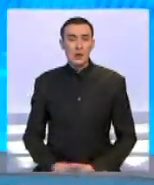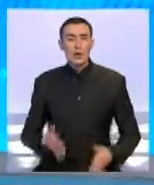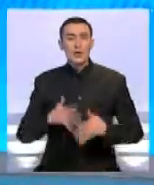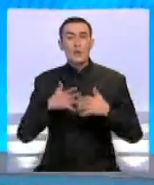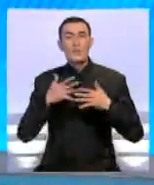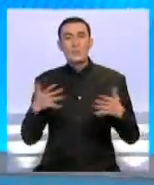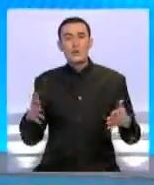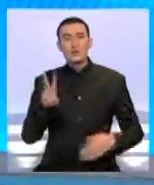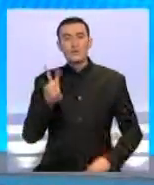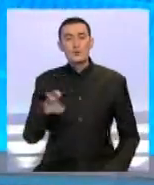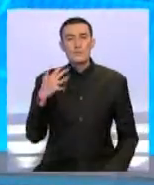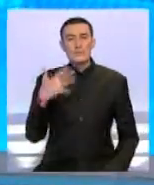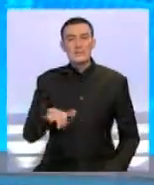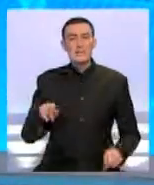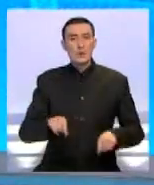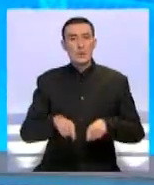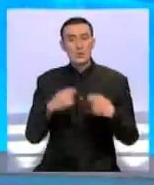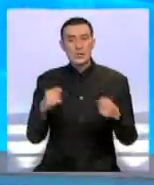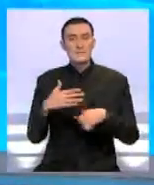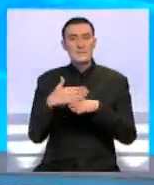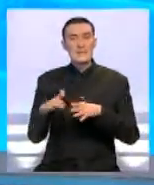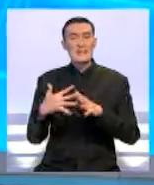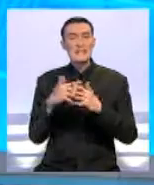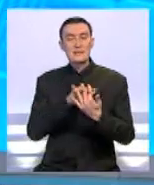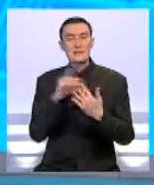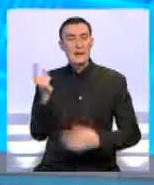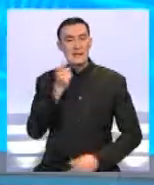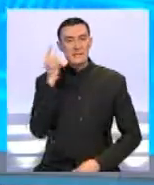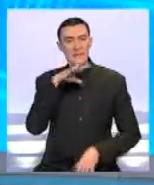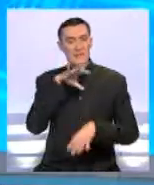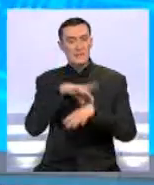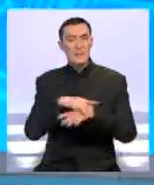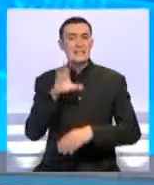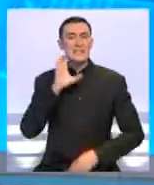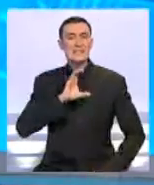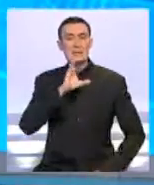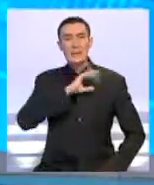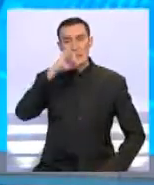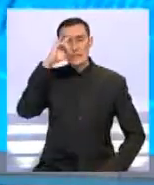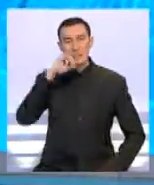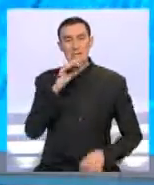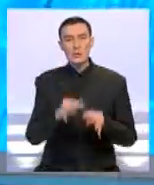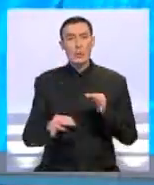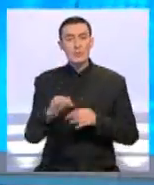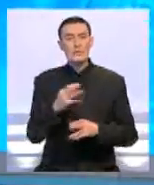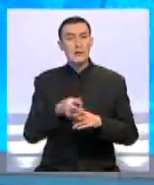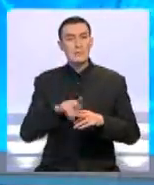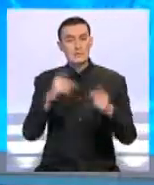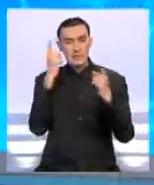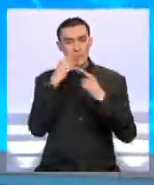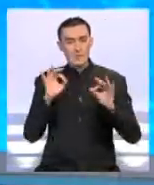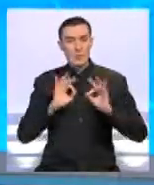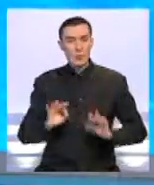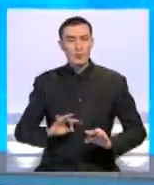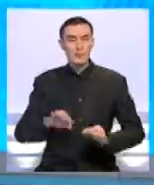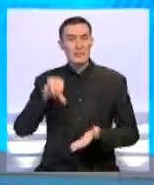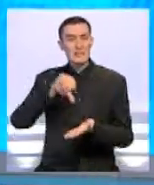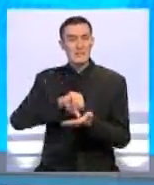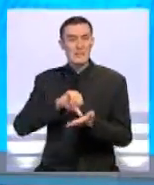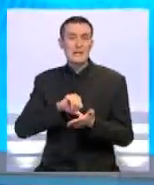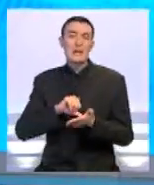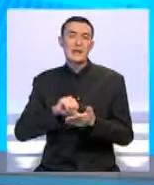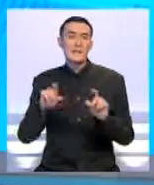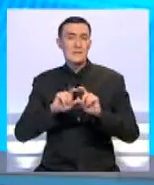Больше 250 нарушений в сфере сельского хозяйства выявили в Северо-Казахстанской области. Об этом сообщили в прокуратуре. По словам представителей